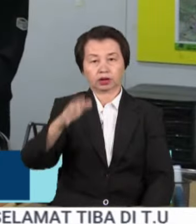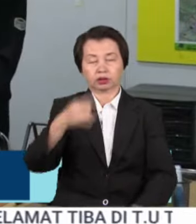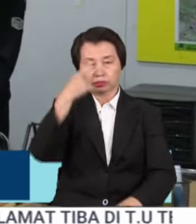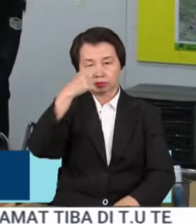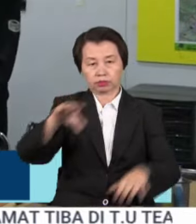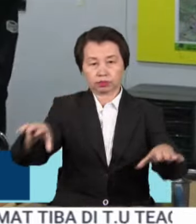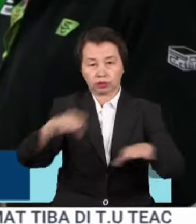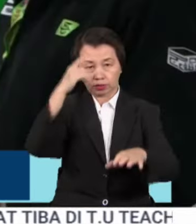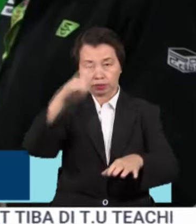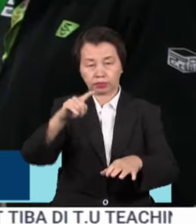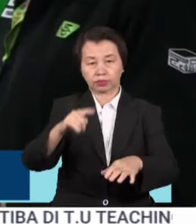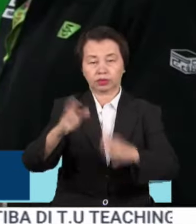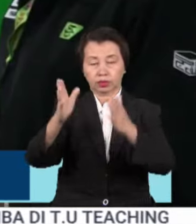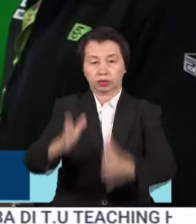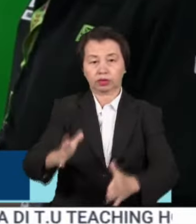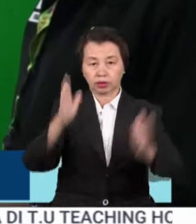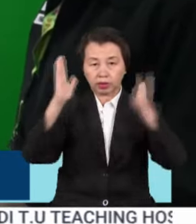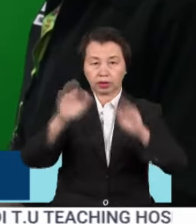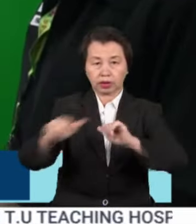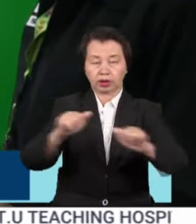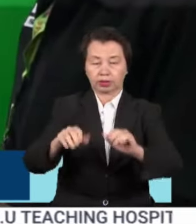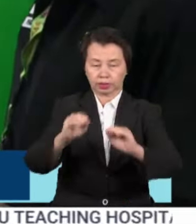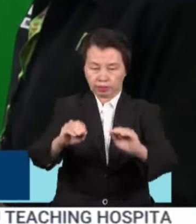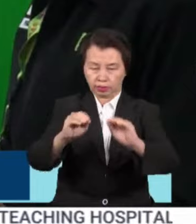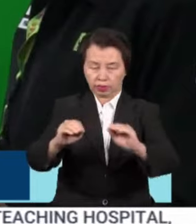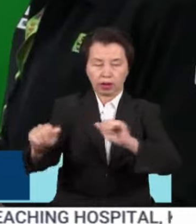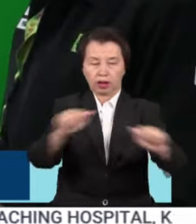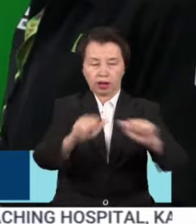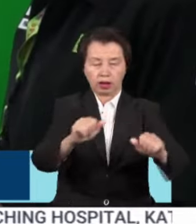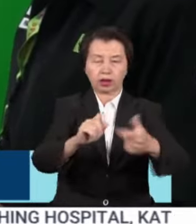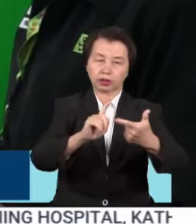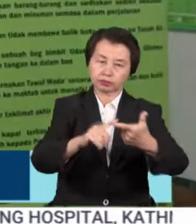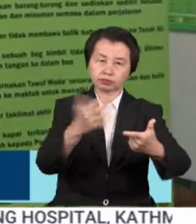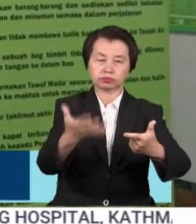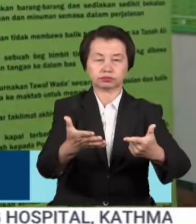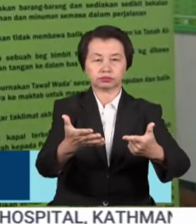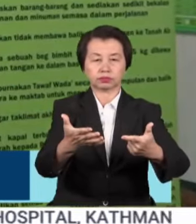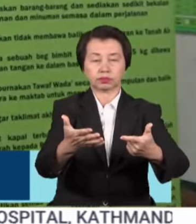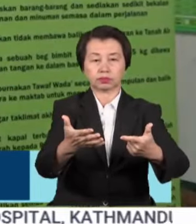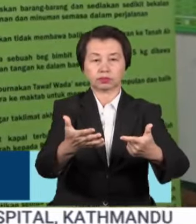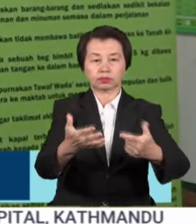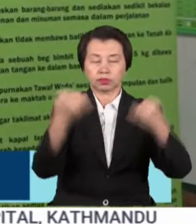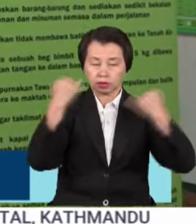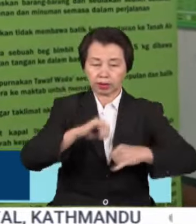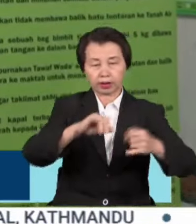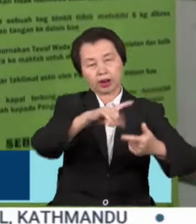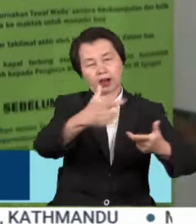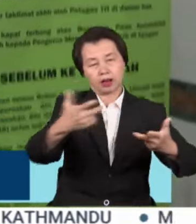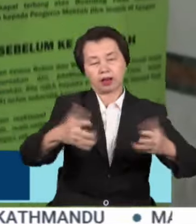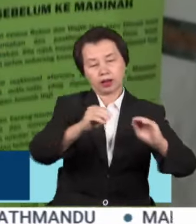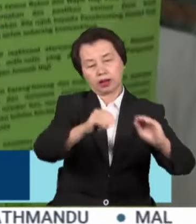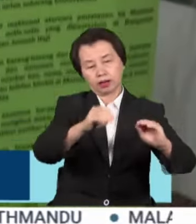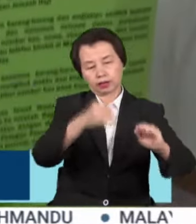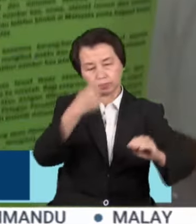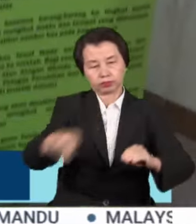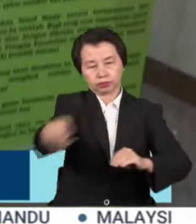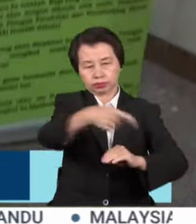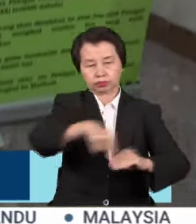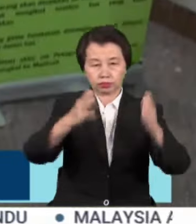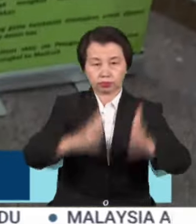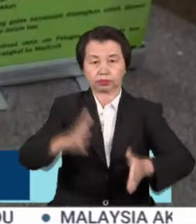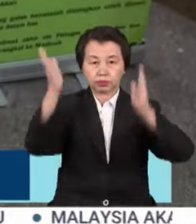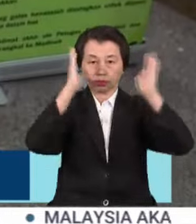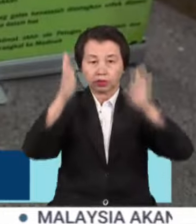jemaah, khususnya melibatkan aktiviti bimbingan, aktiviti ibadah yang lain untuk para jemaah